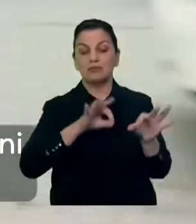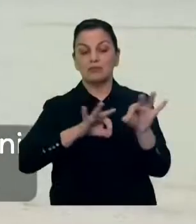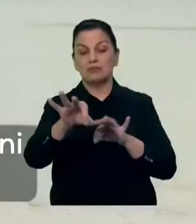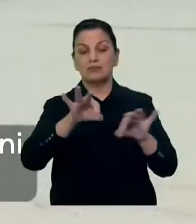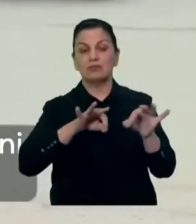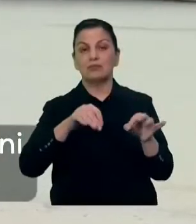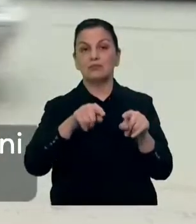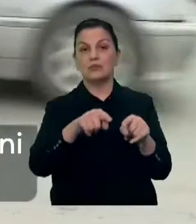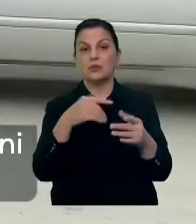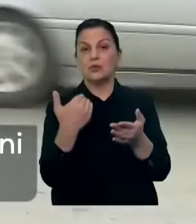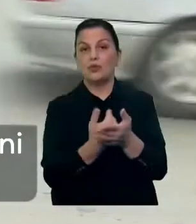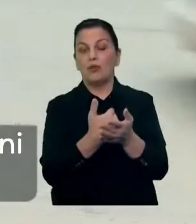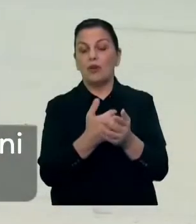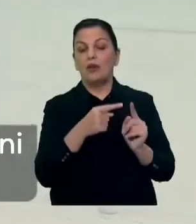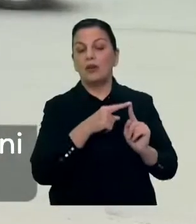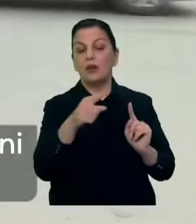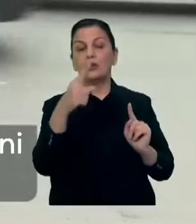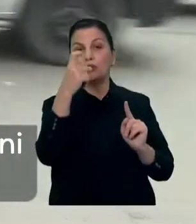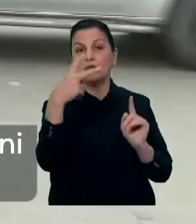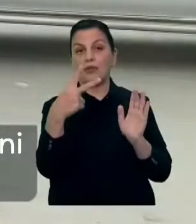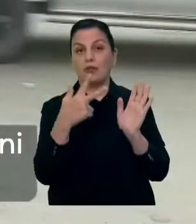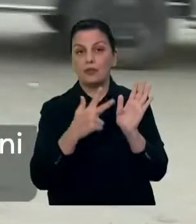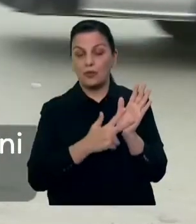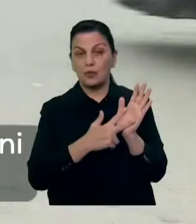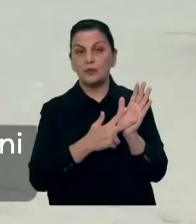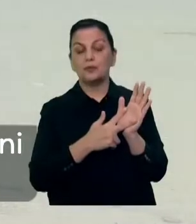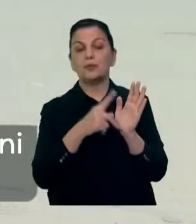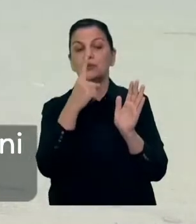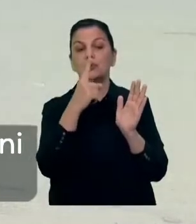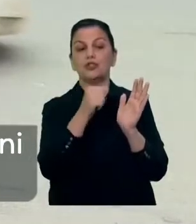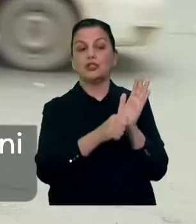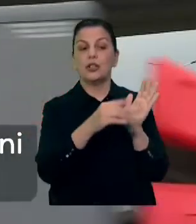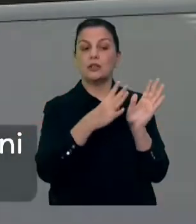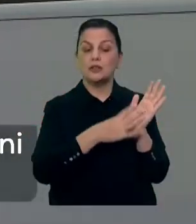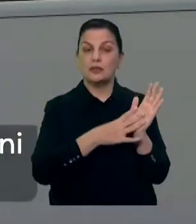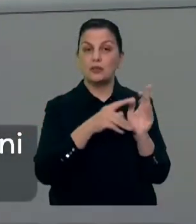ki, onlardan birinin uzunluğu 128, digər isə 69 metrdir.